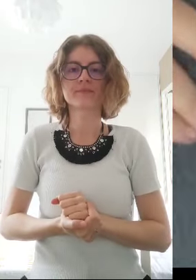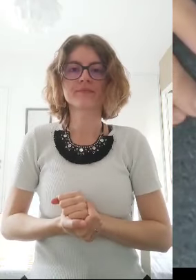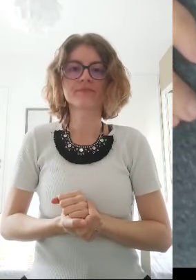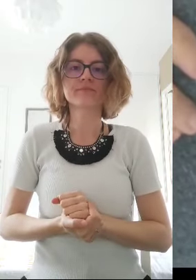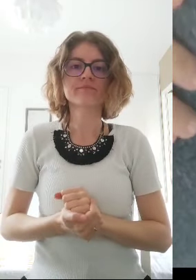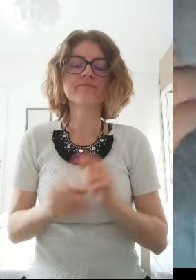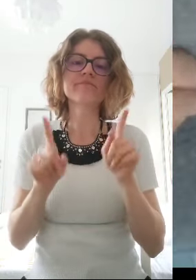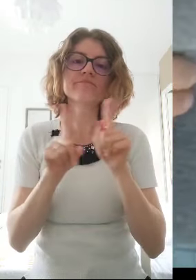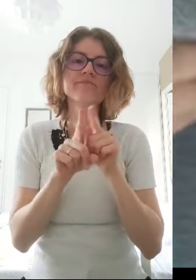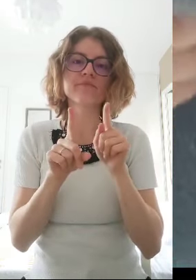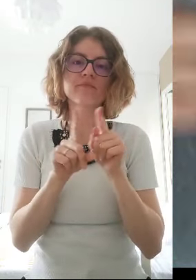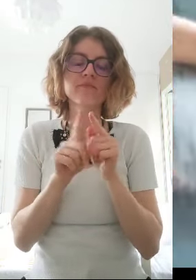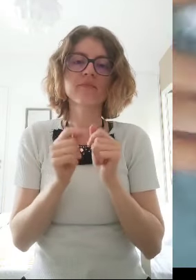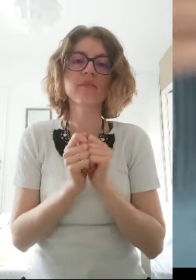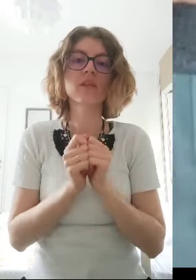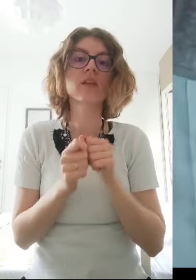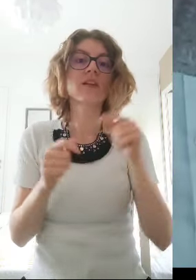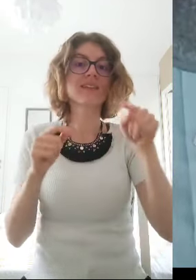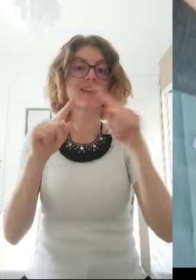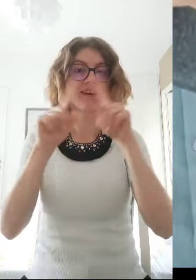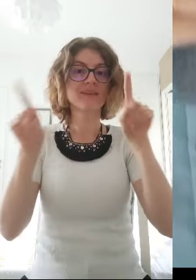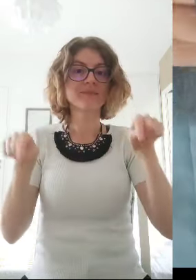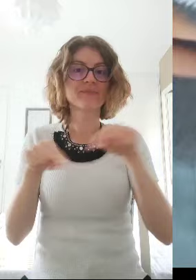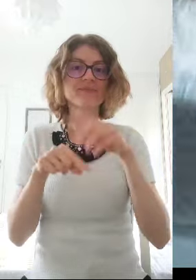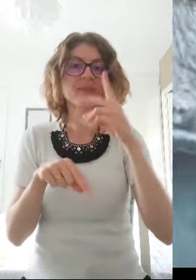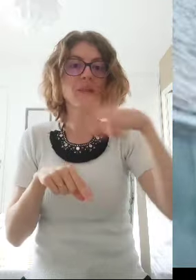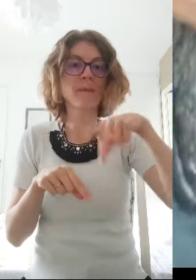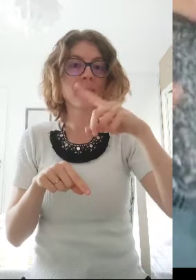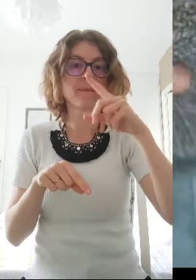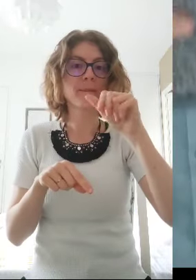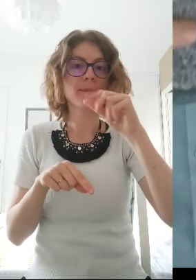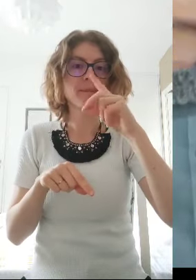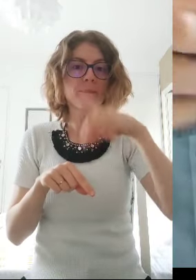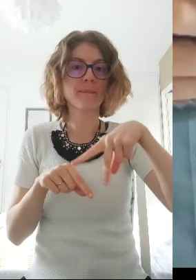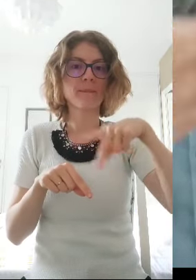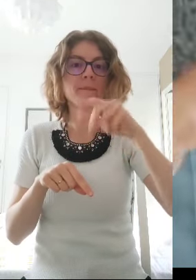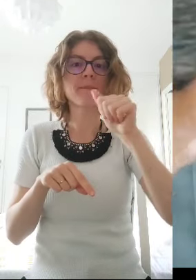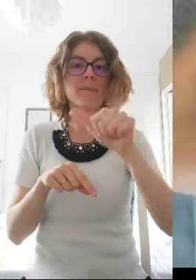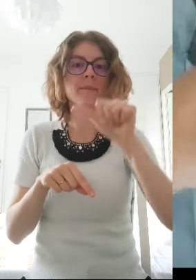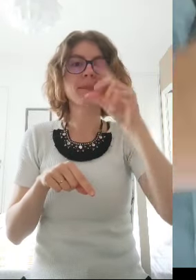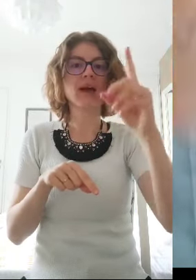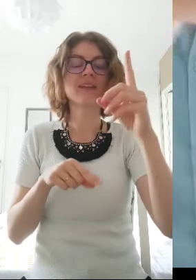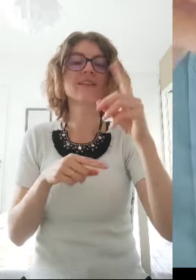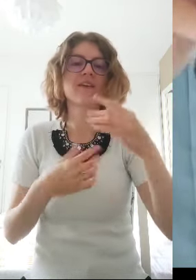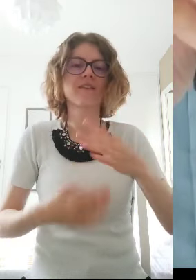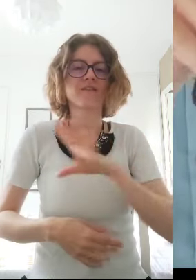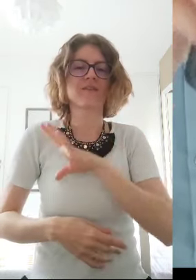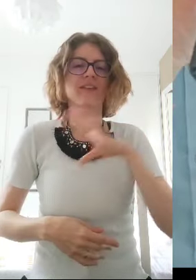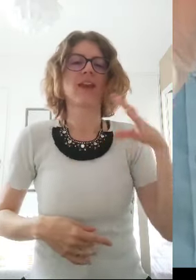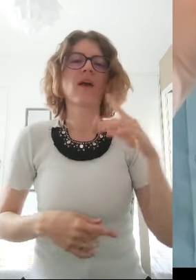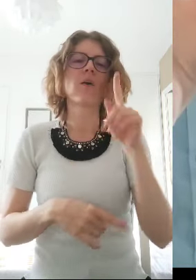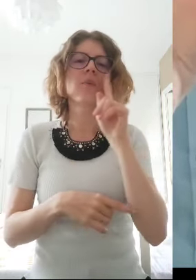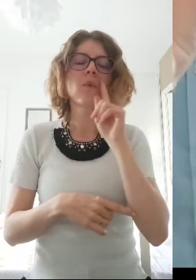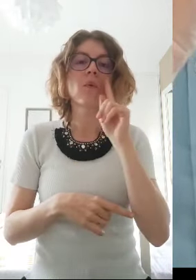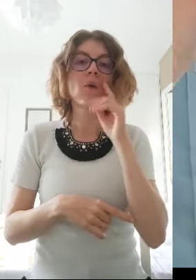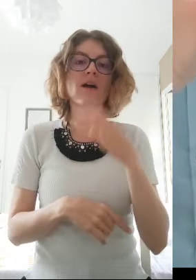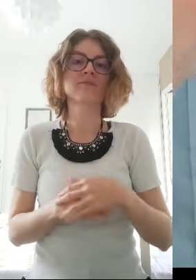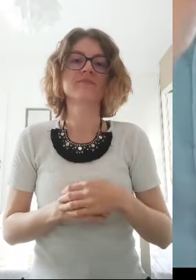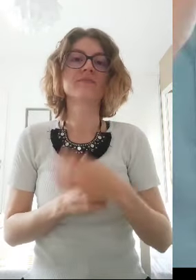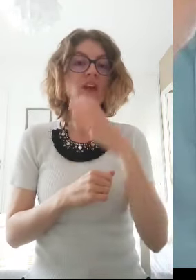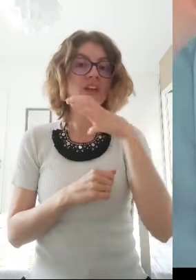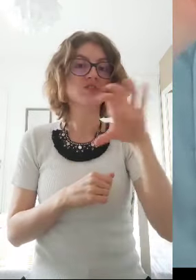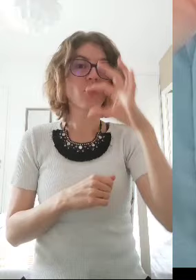salissures. Également, c'est un produit dont on est très fier. Pourquoi? Puisqu'il est 100% polyester,